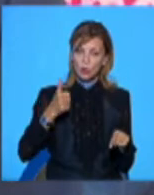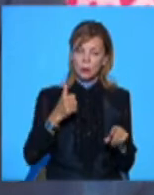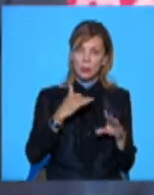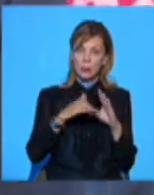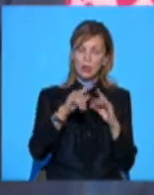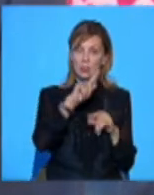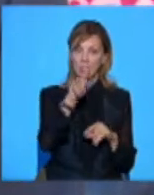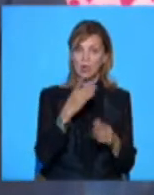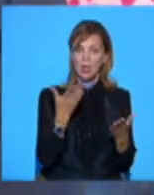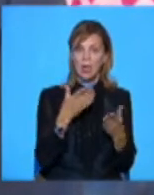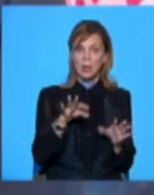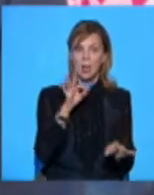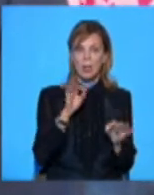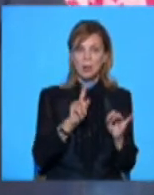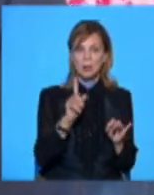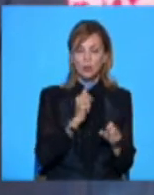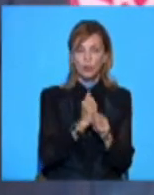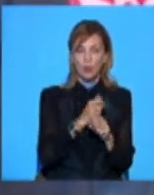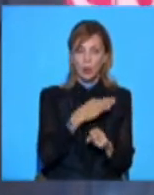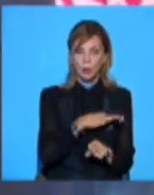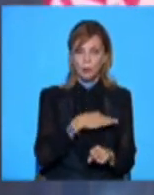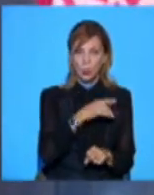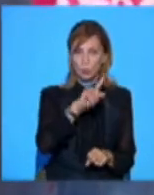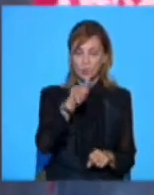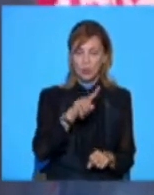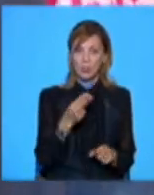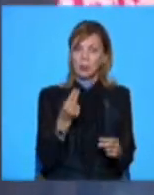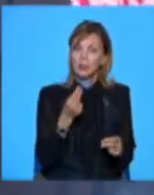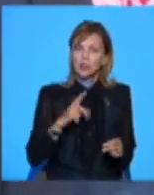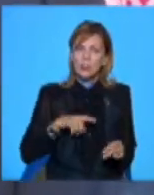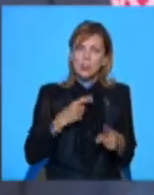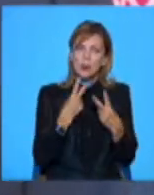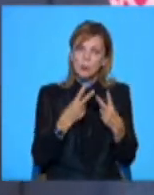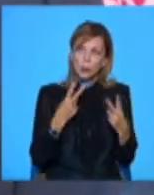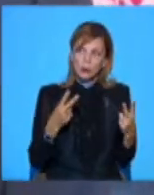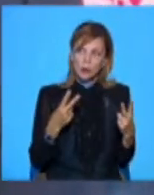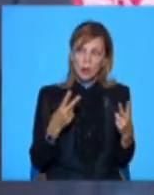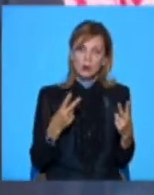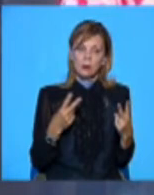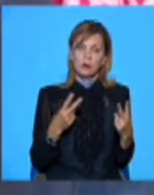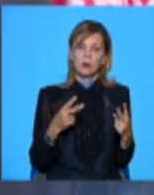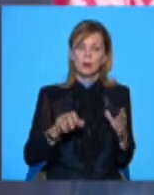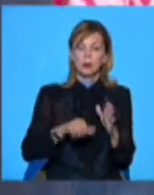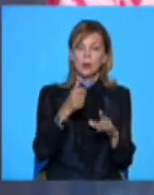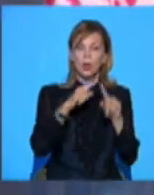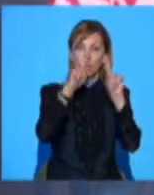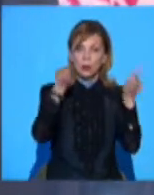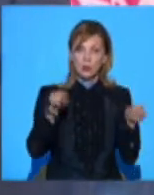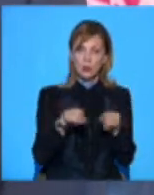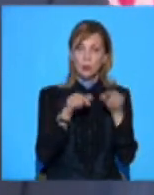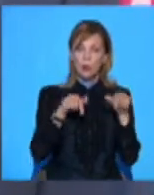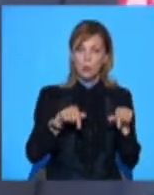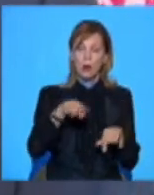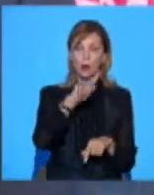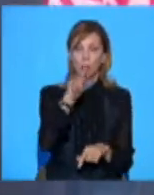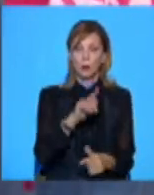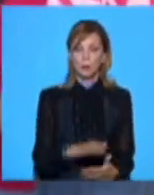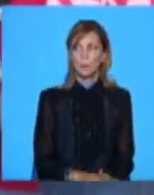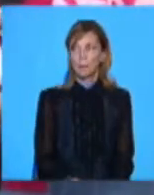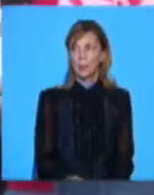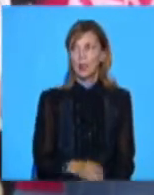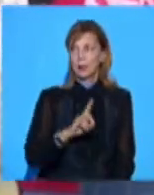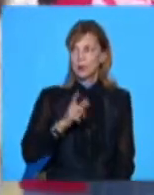urmeze cursurile unei facultăți? De ce este, de fapt, importantă încă o diplomă în zilele noastre? Da,